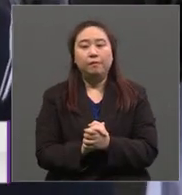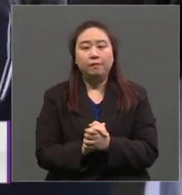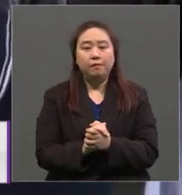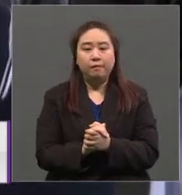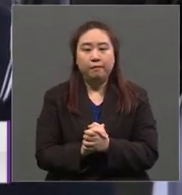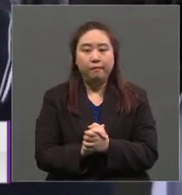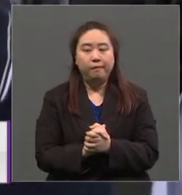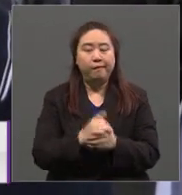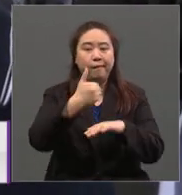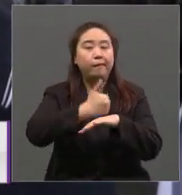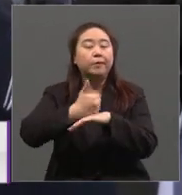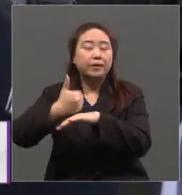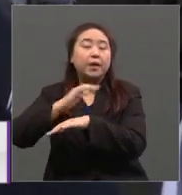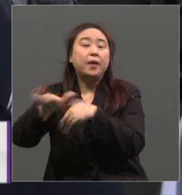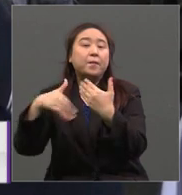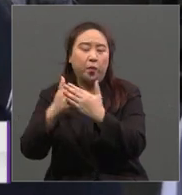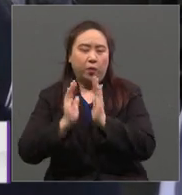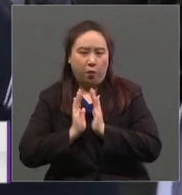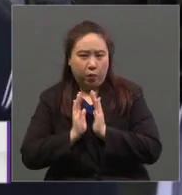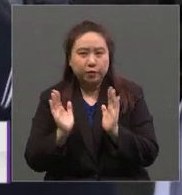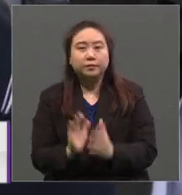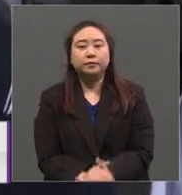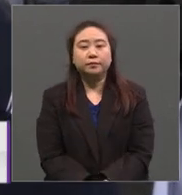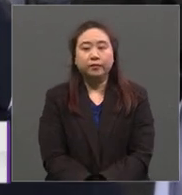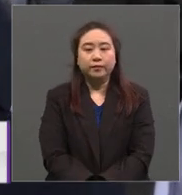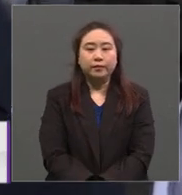านายใหญ่ๆทุกท่านเลยค่ะ